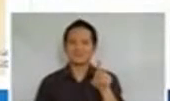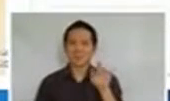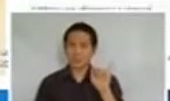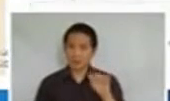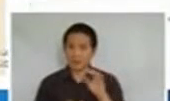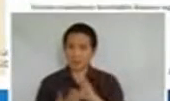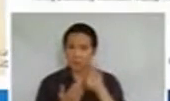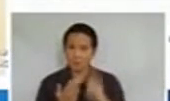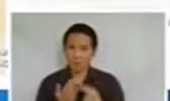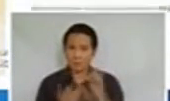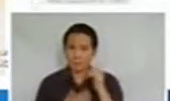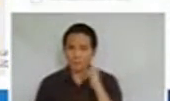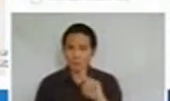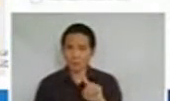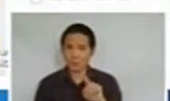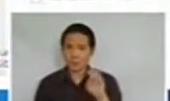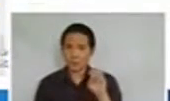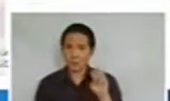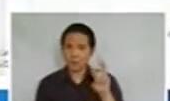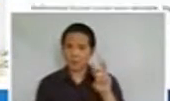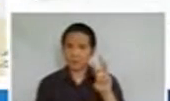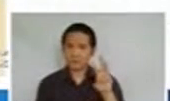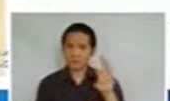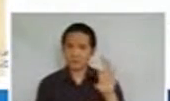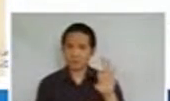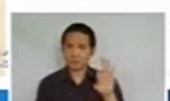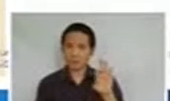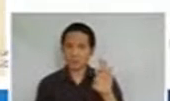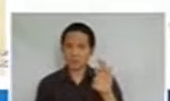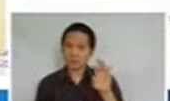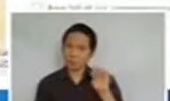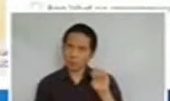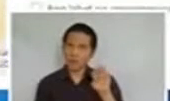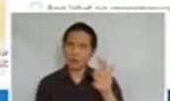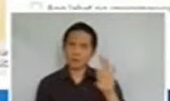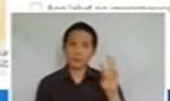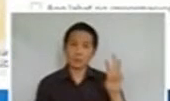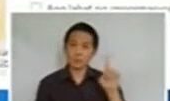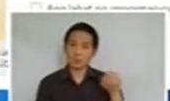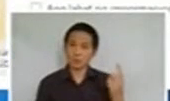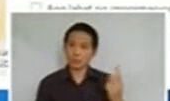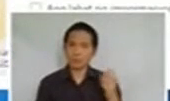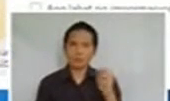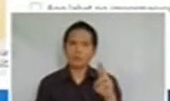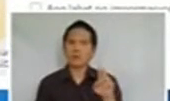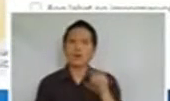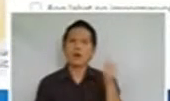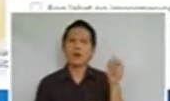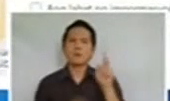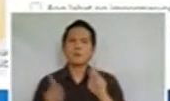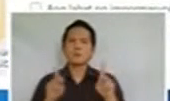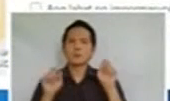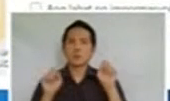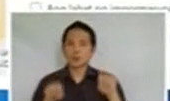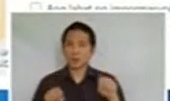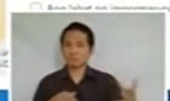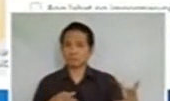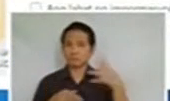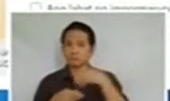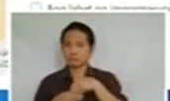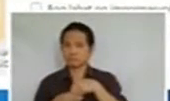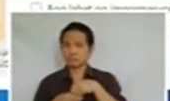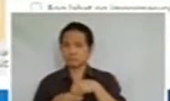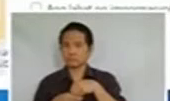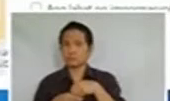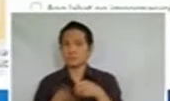Oasis, ang system po ay talagang nakatuon po doon sa mga pauwi kasi sila po yung kailangan